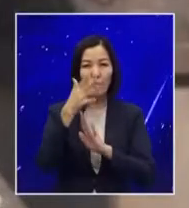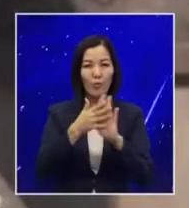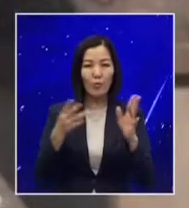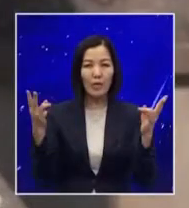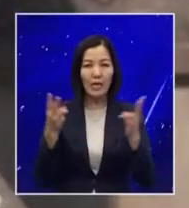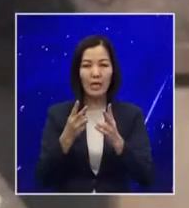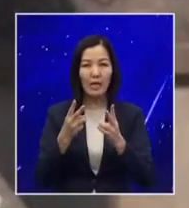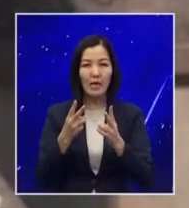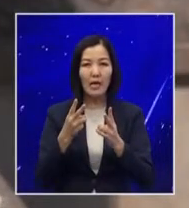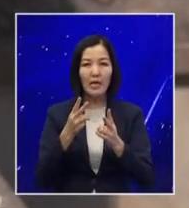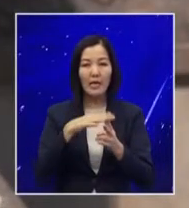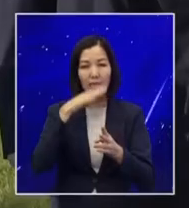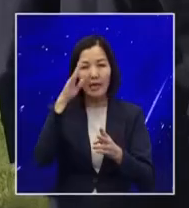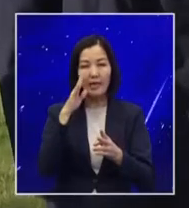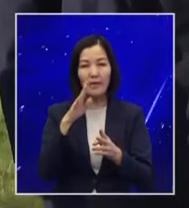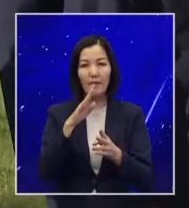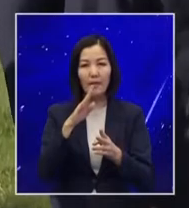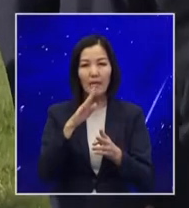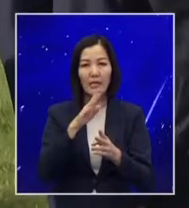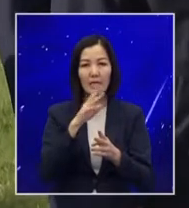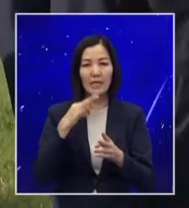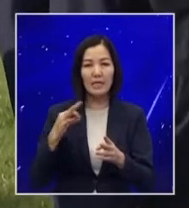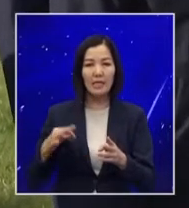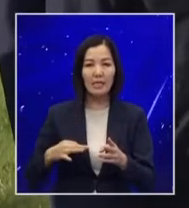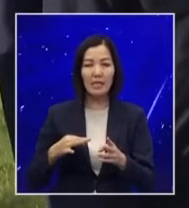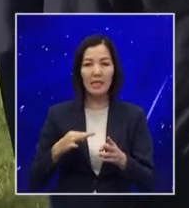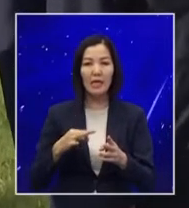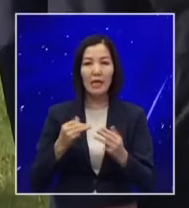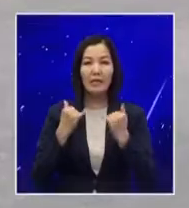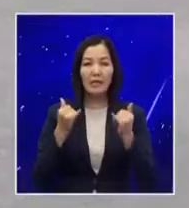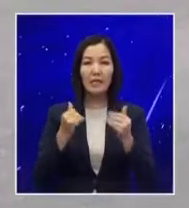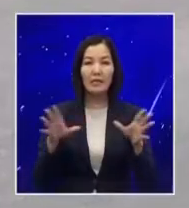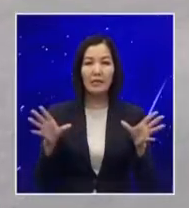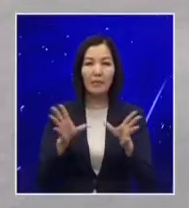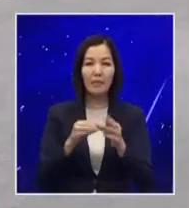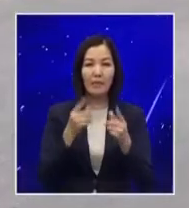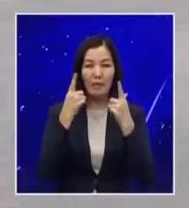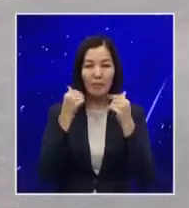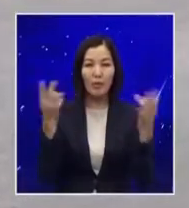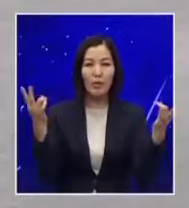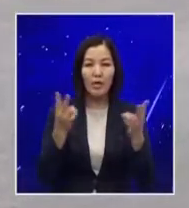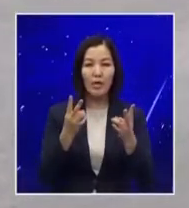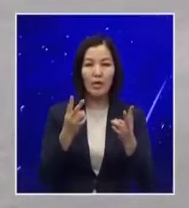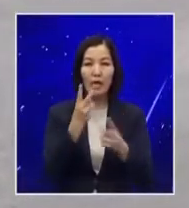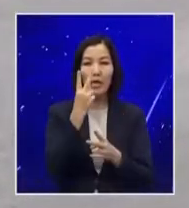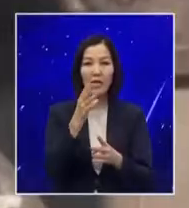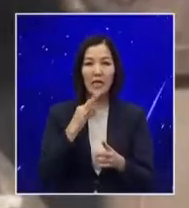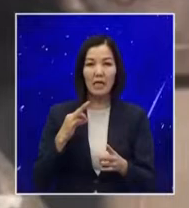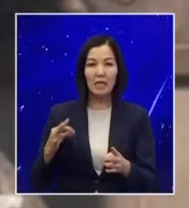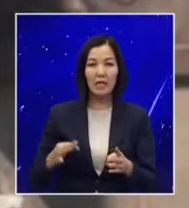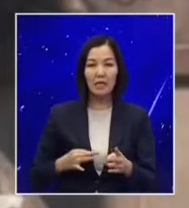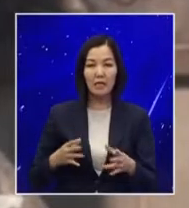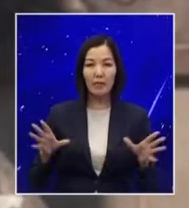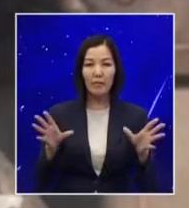мен бала сыйластығы қазақ танымындағы қанға сіңген қасиет. Абай ғана емес, оның ұлдары Ақылбай мен Тұрағұл да елге